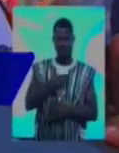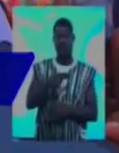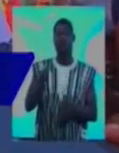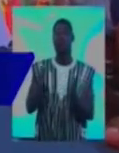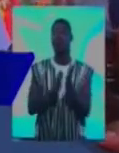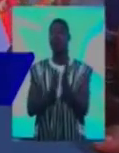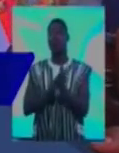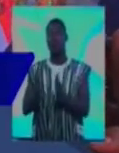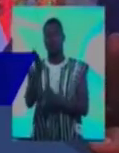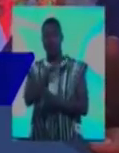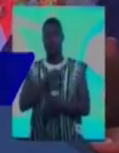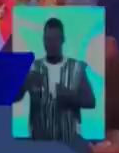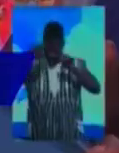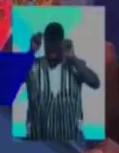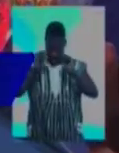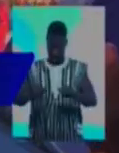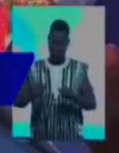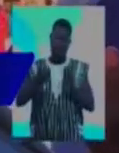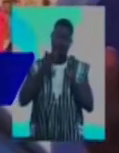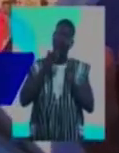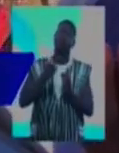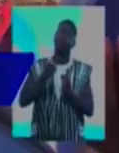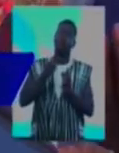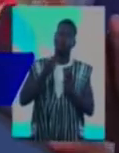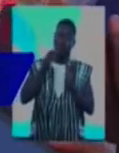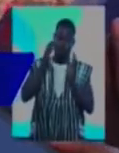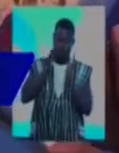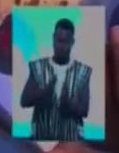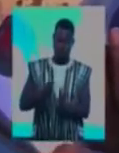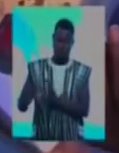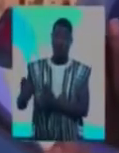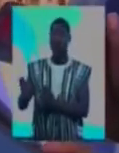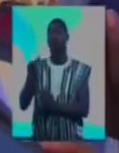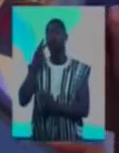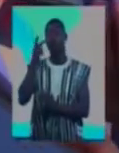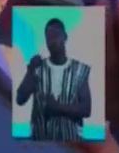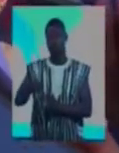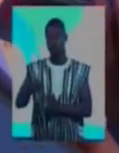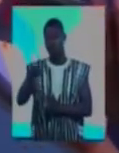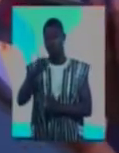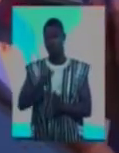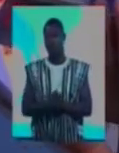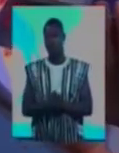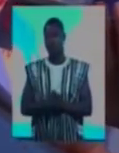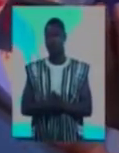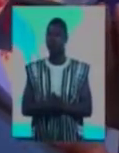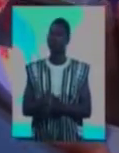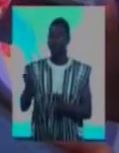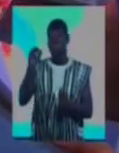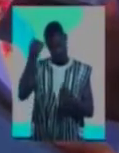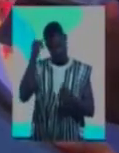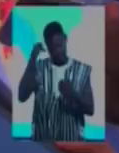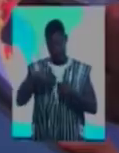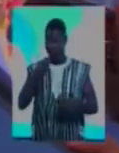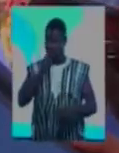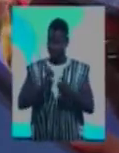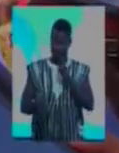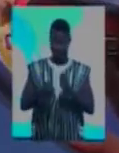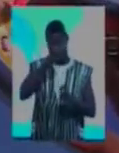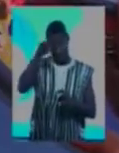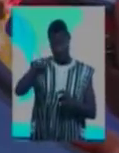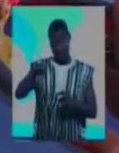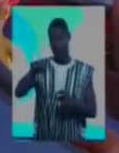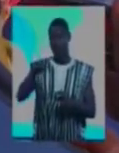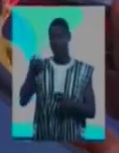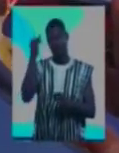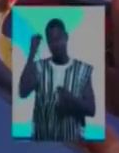Voilà, donc la capacité prévue, nous nous sommes retrouvés vraiment en difficulté parce que vraiment on